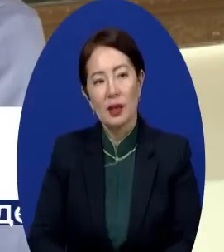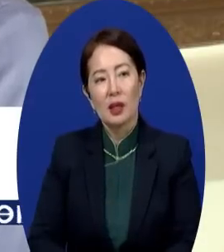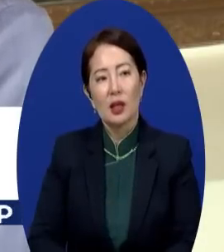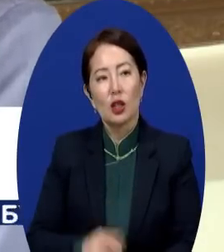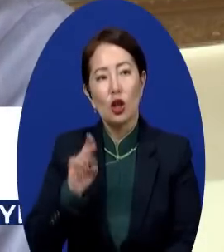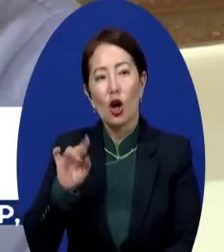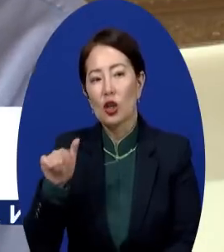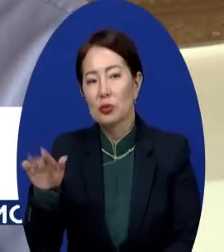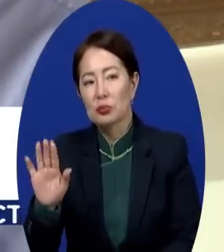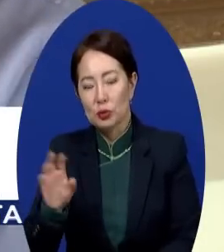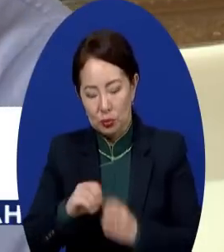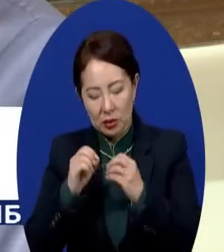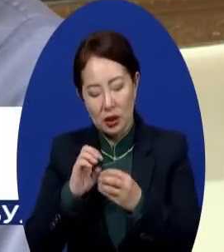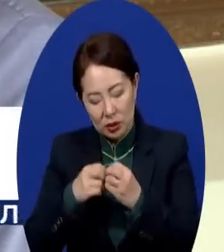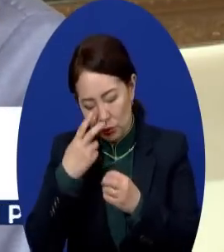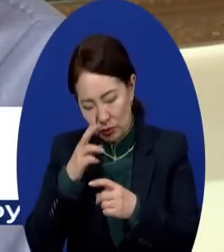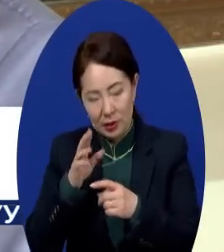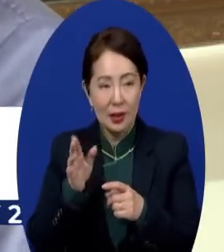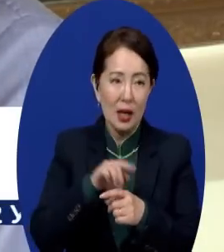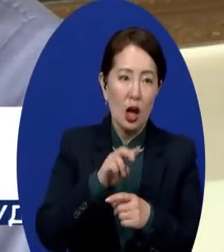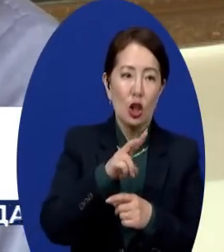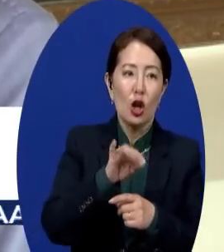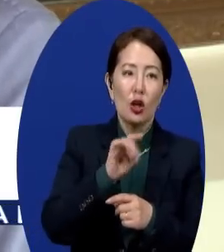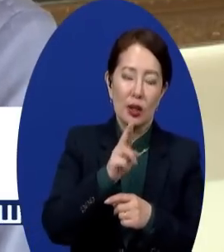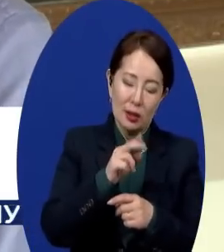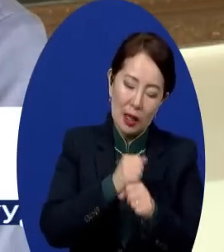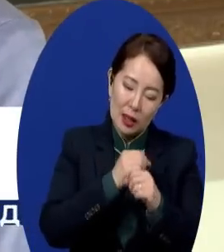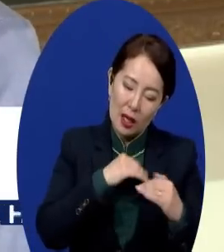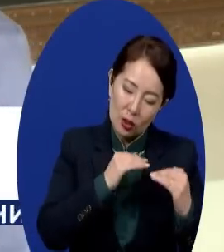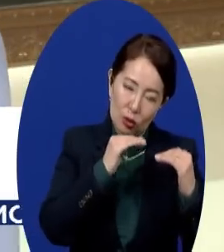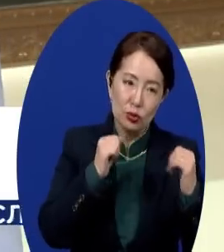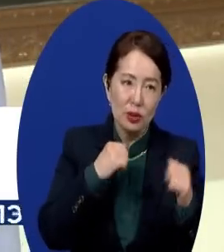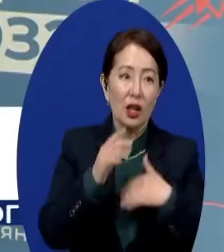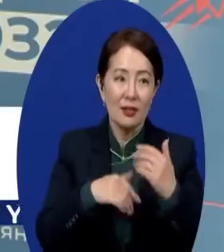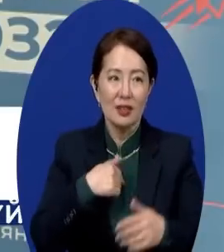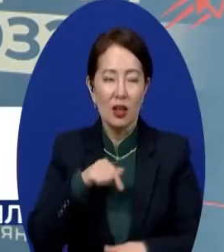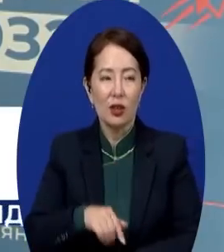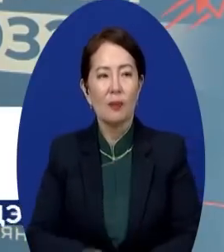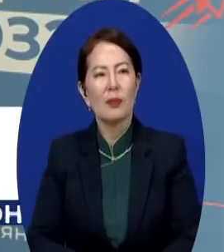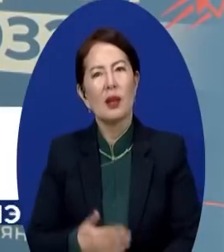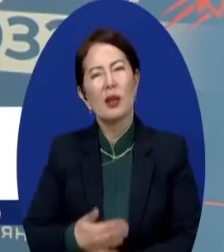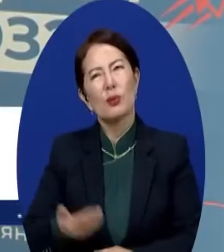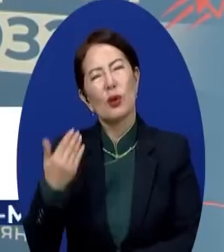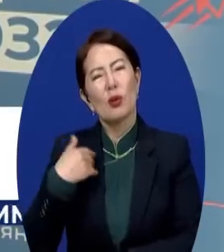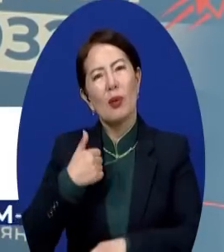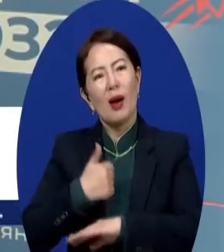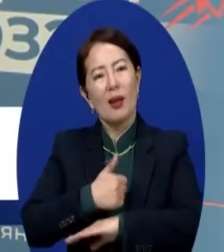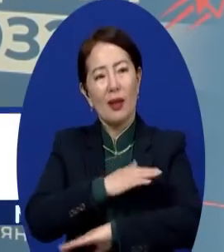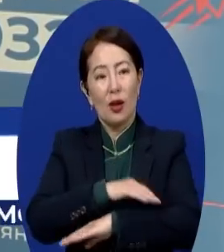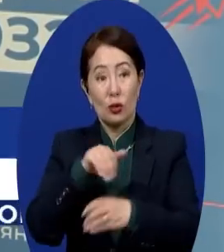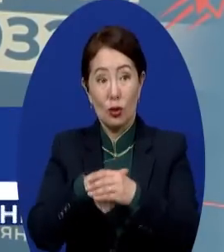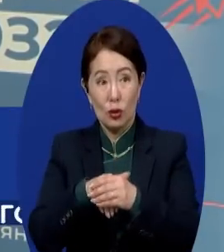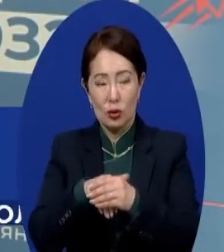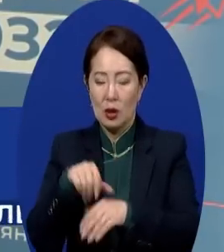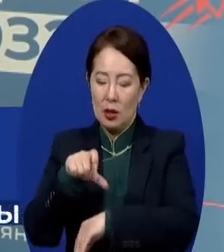логик талдаа биш. Аа гэтээ мэдээж хажуугаар нь логик талаа ч гэсэн хөгжүүлэх гээд одоо явж байгаа. Би анх яг ахлахаа ингэ дөрөхтэй ингээд